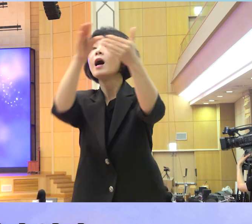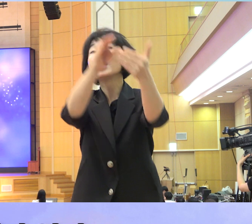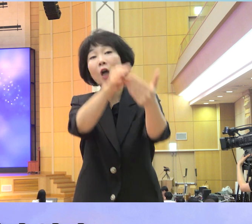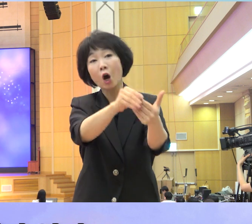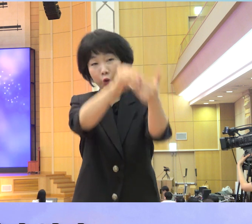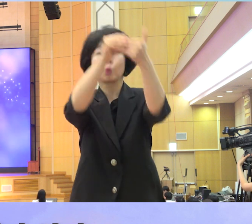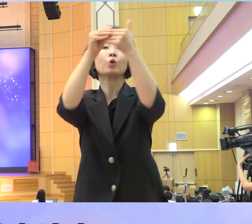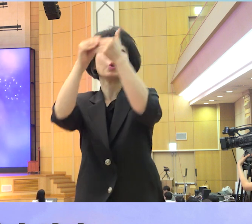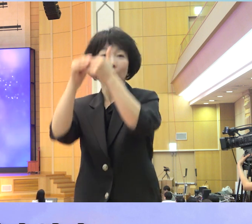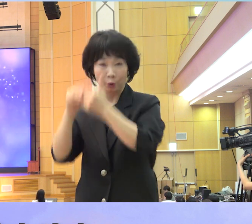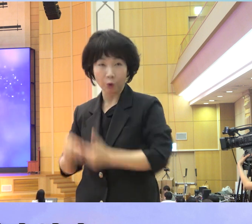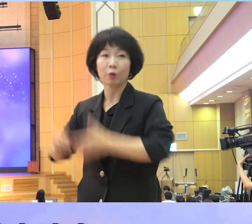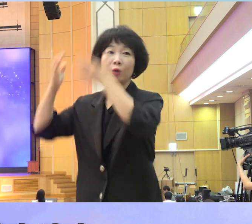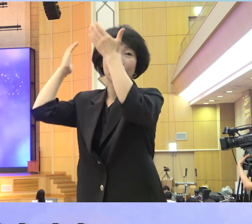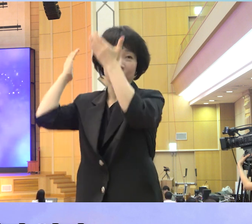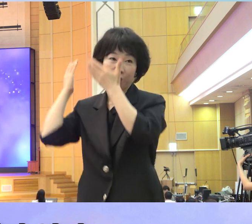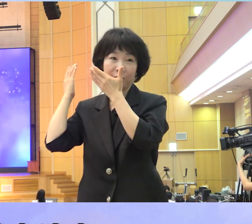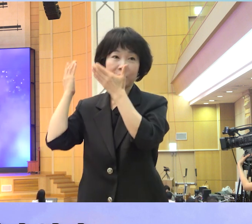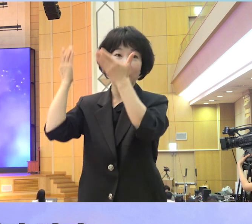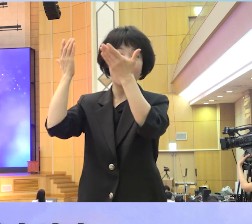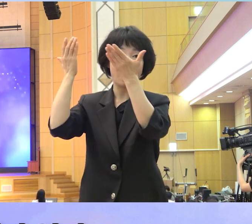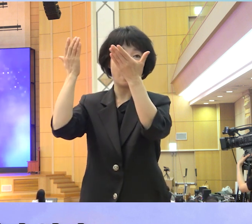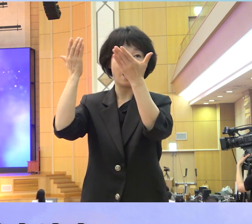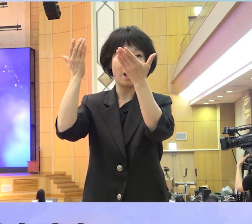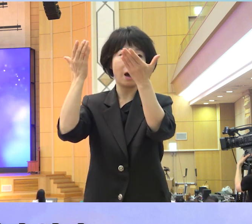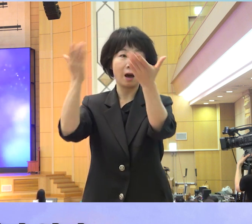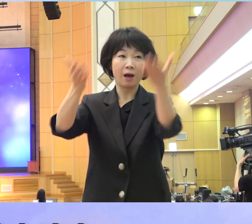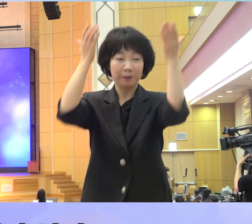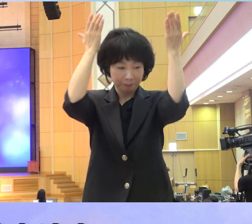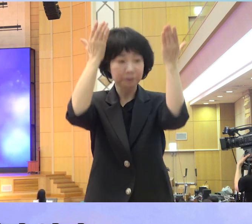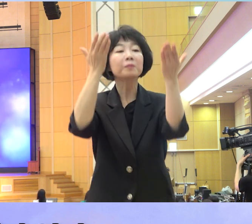인도하 이 믿음 더욱 굳세라